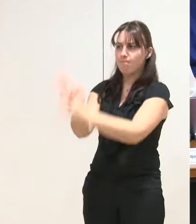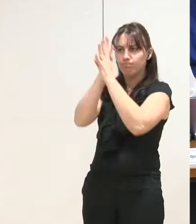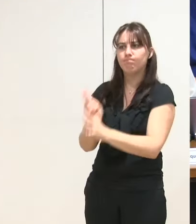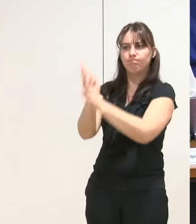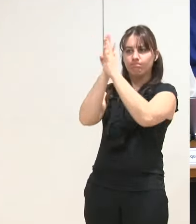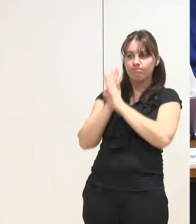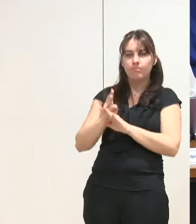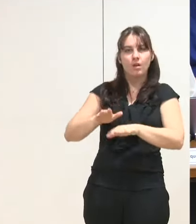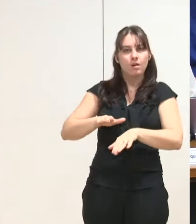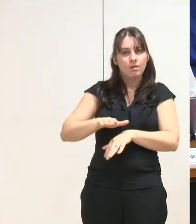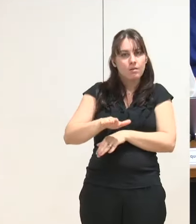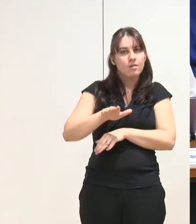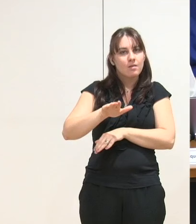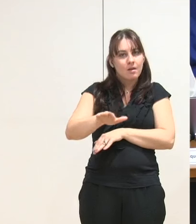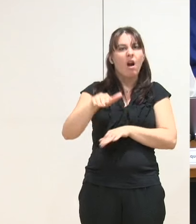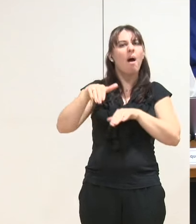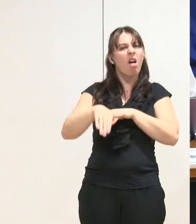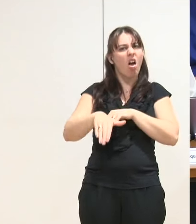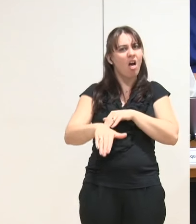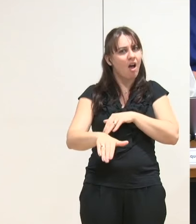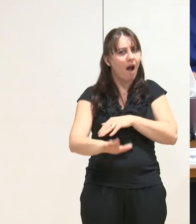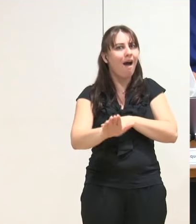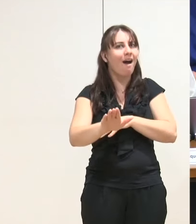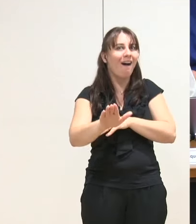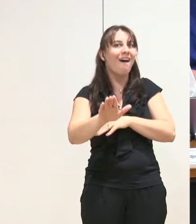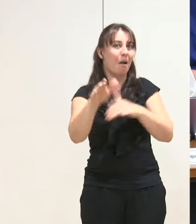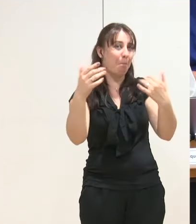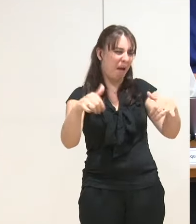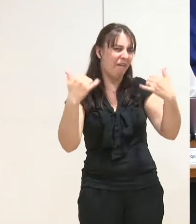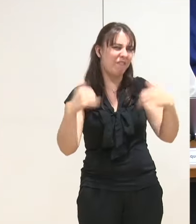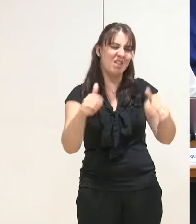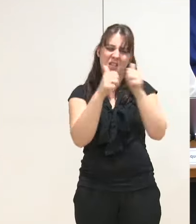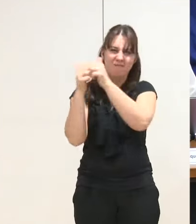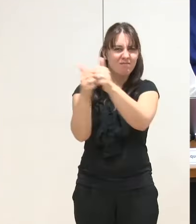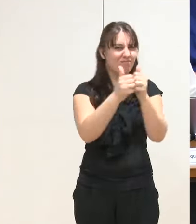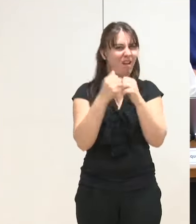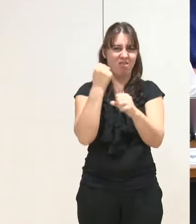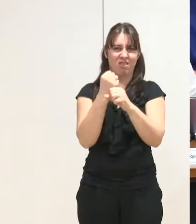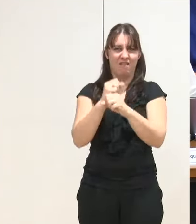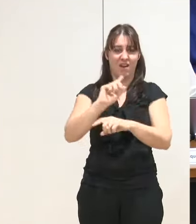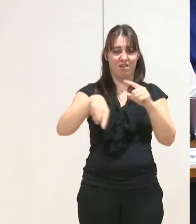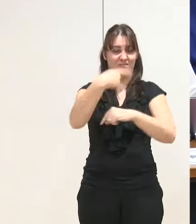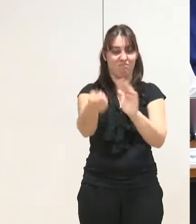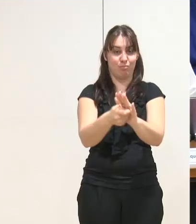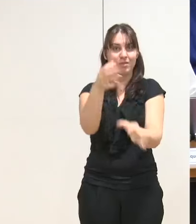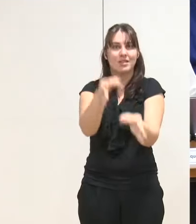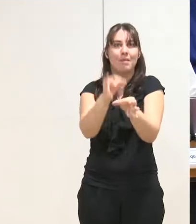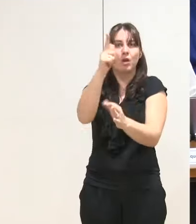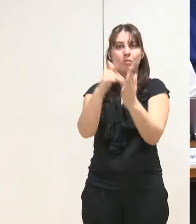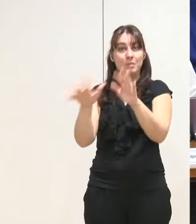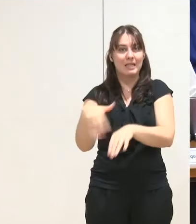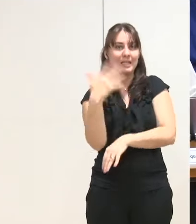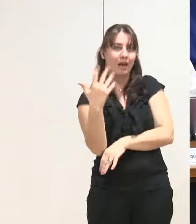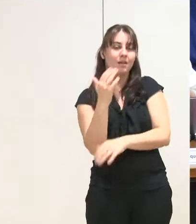pente a commencé à à s'inverser mais nous allons travailler encore plus à partir de septembre 2015 notamment en offrant aux